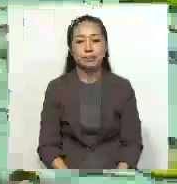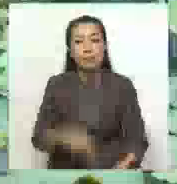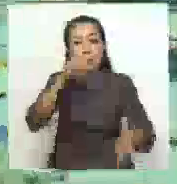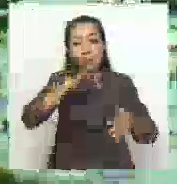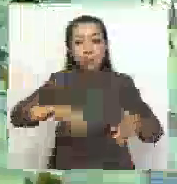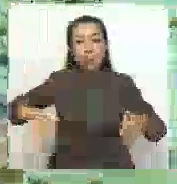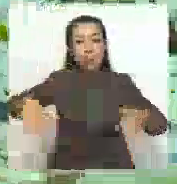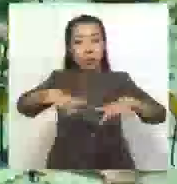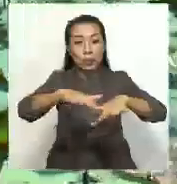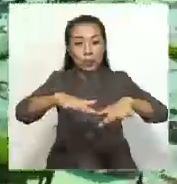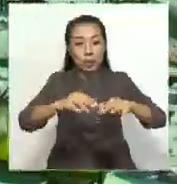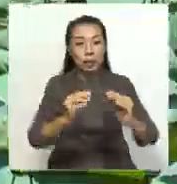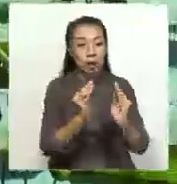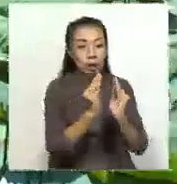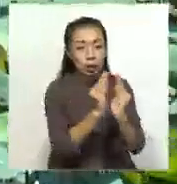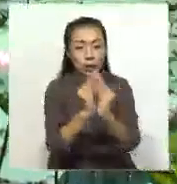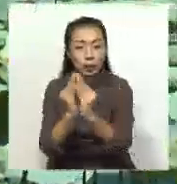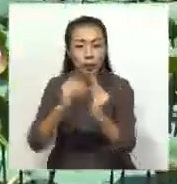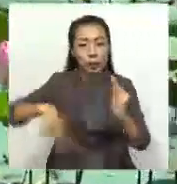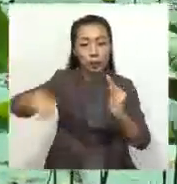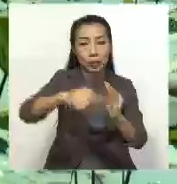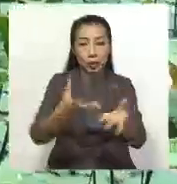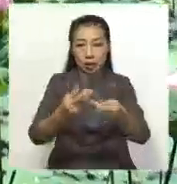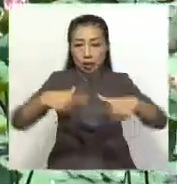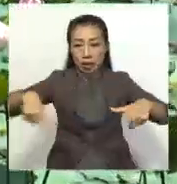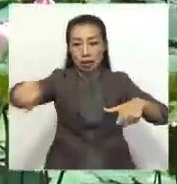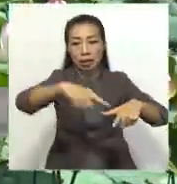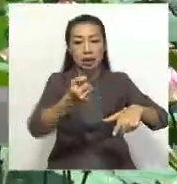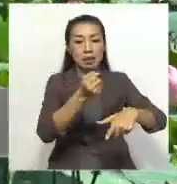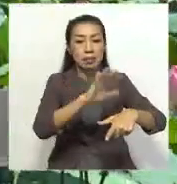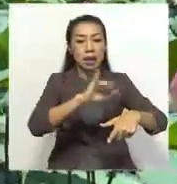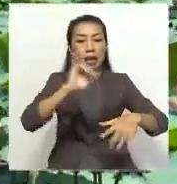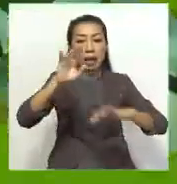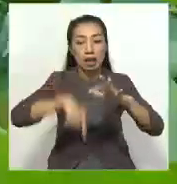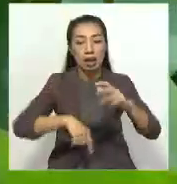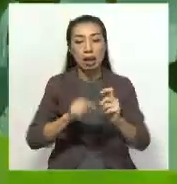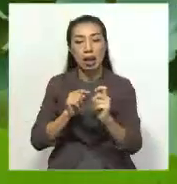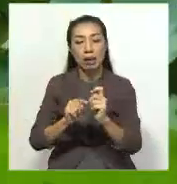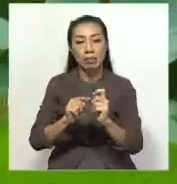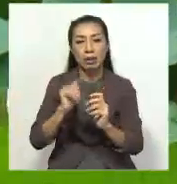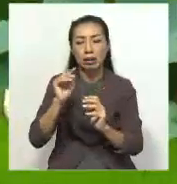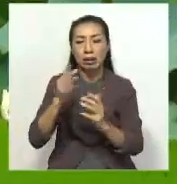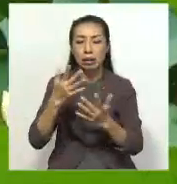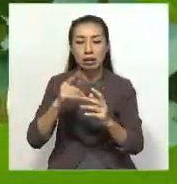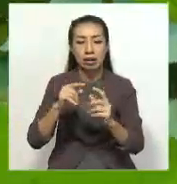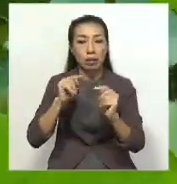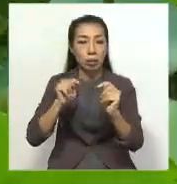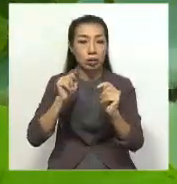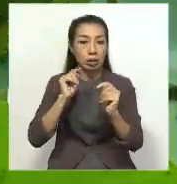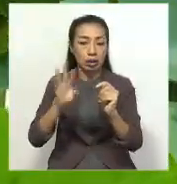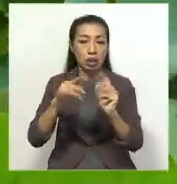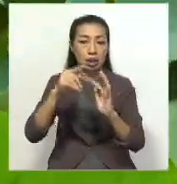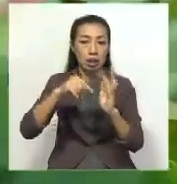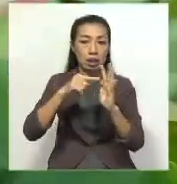บึงบัวพันบัวหลวงนะคะบนพื้นที่กว่า15ไร่อยู่ที่ตำบลท่าลาดอำเภอวารินชำราบจังหวัดอุบลราชธ